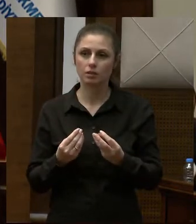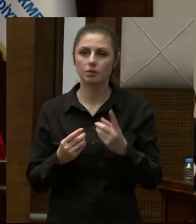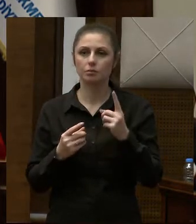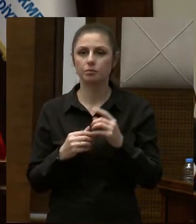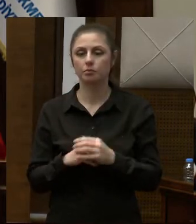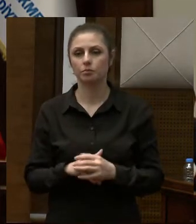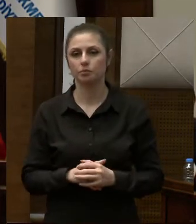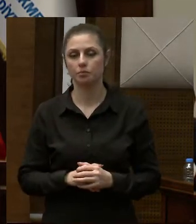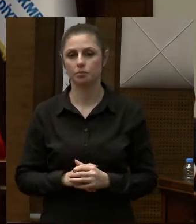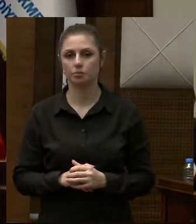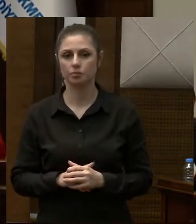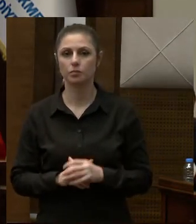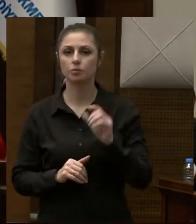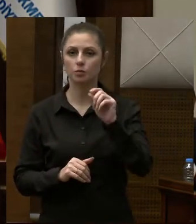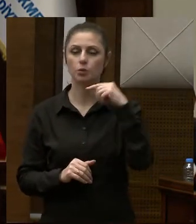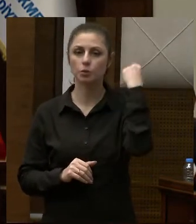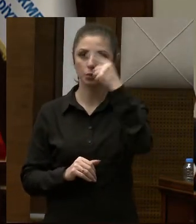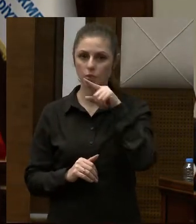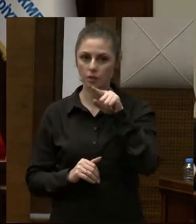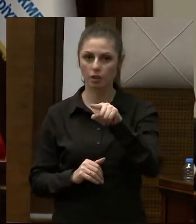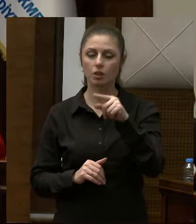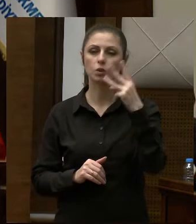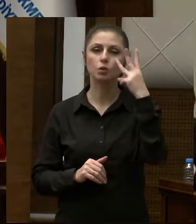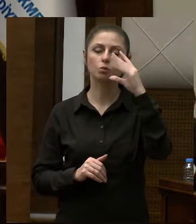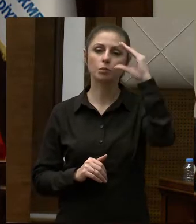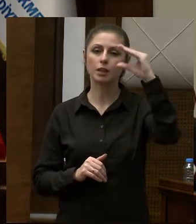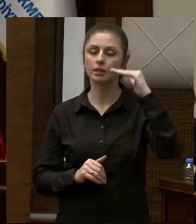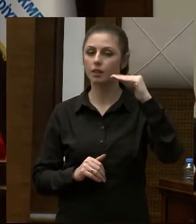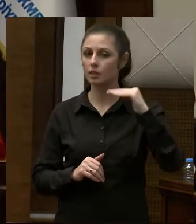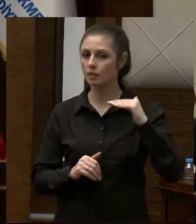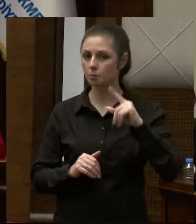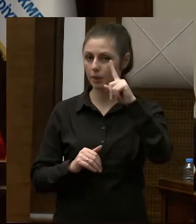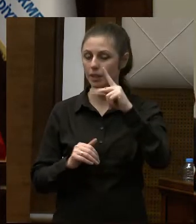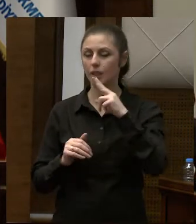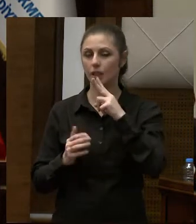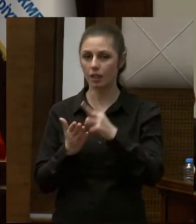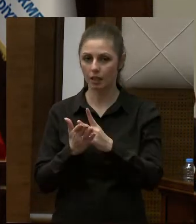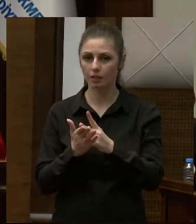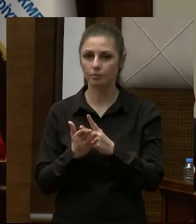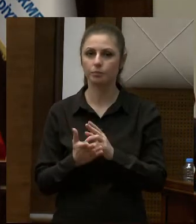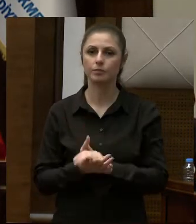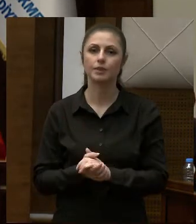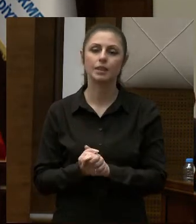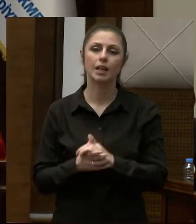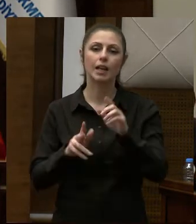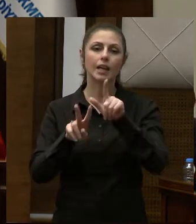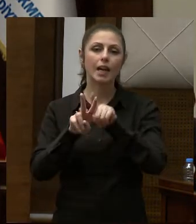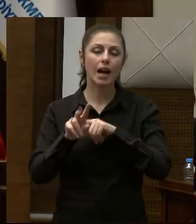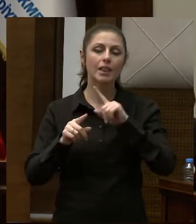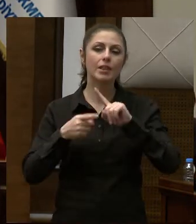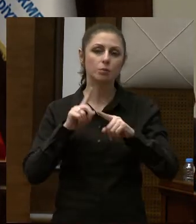bir başka karar alınacak. Dolayısıyla 3 maddelik bir karar yerel demokrasi